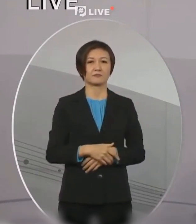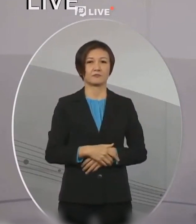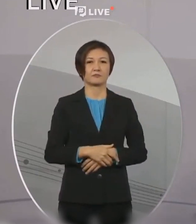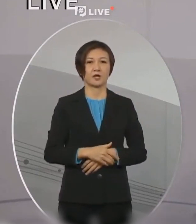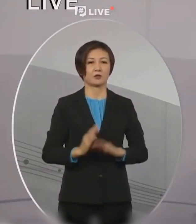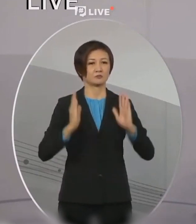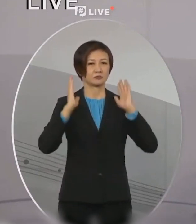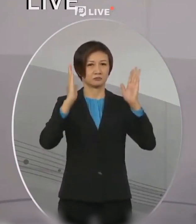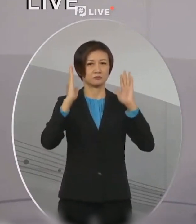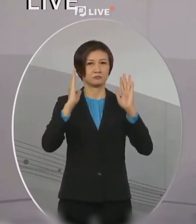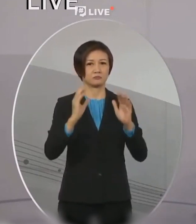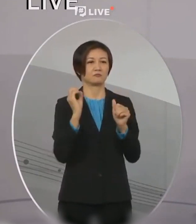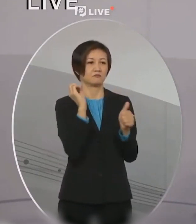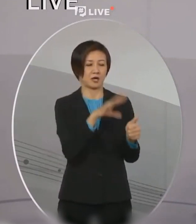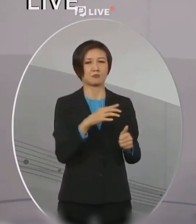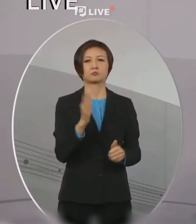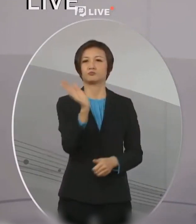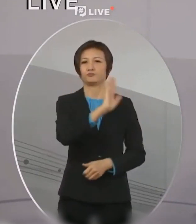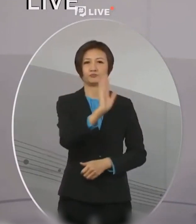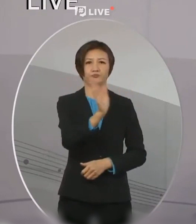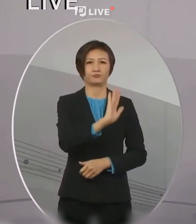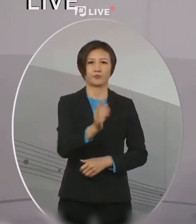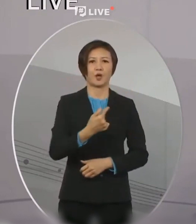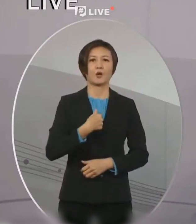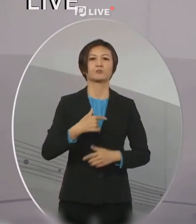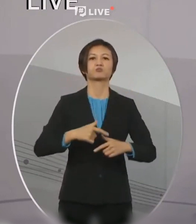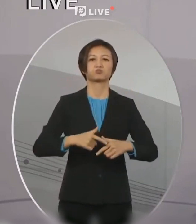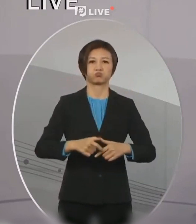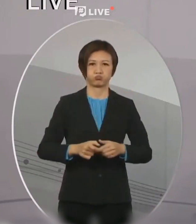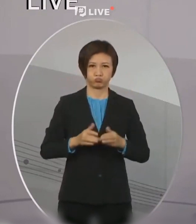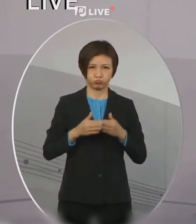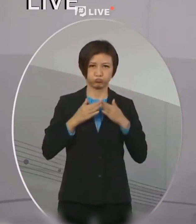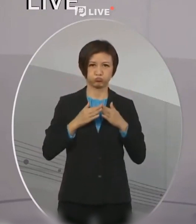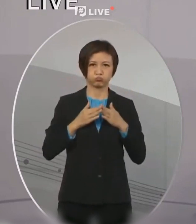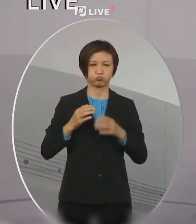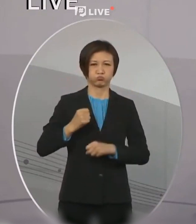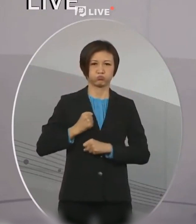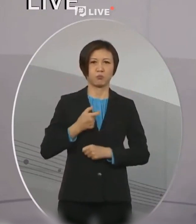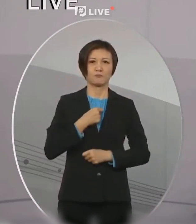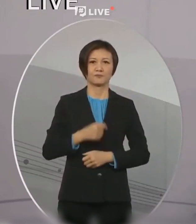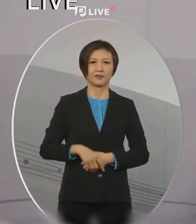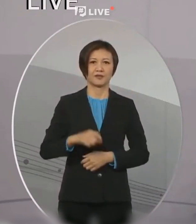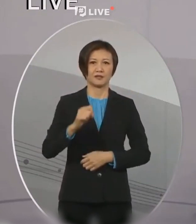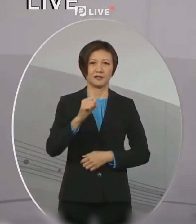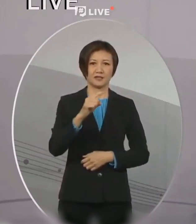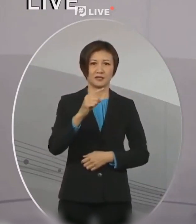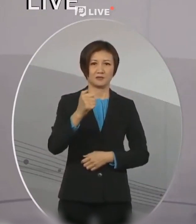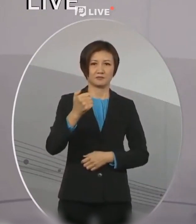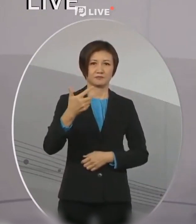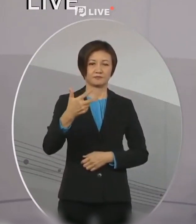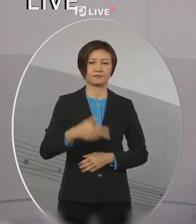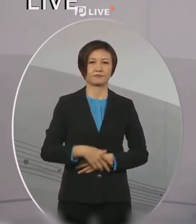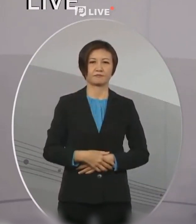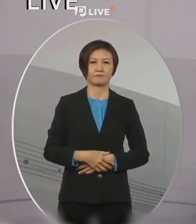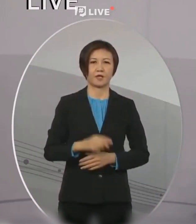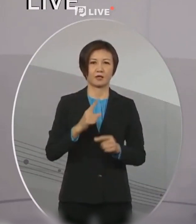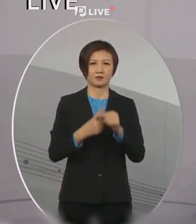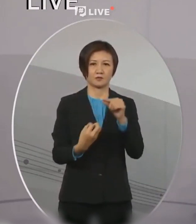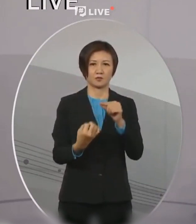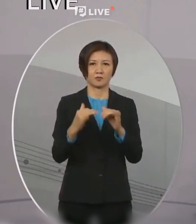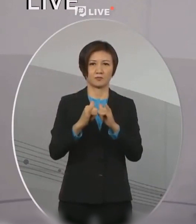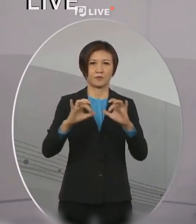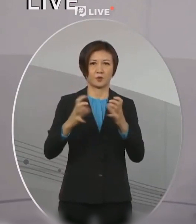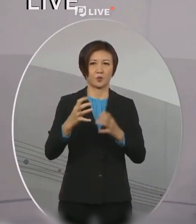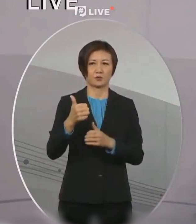地跟医官说，不，我要当兵，请你写我是157，我要尽一个中华民国男